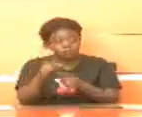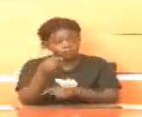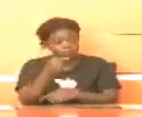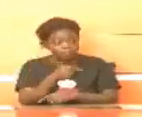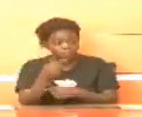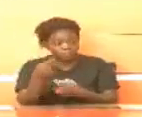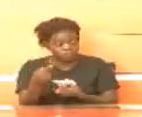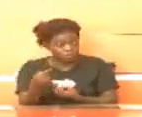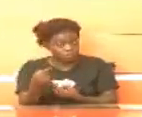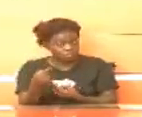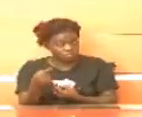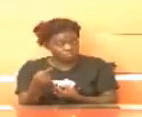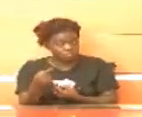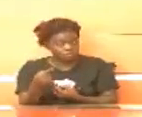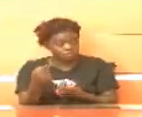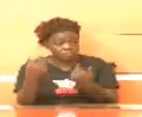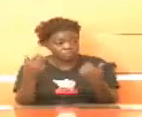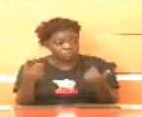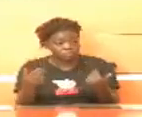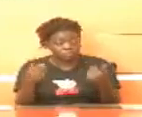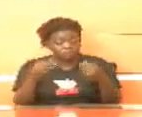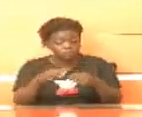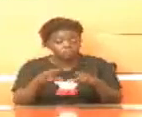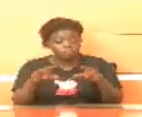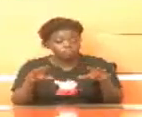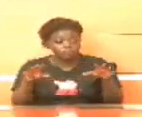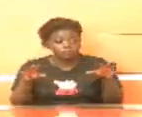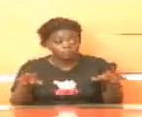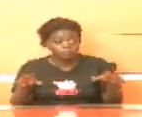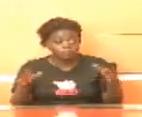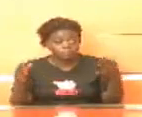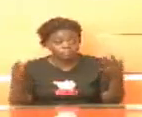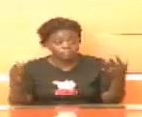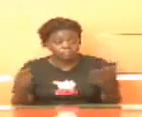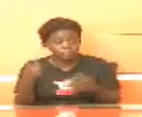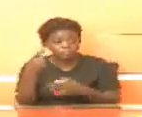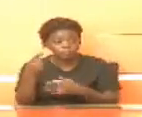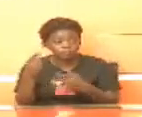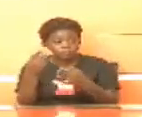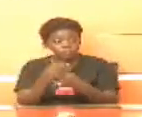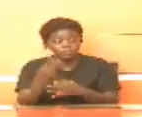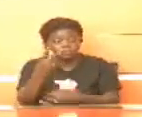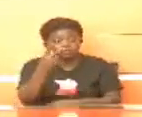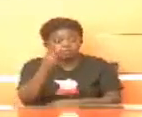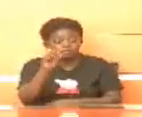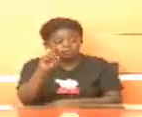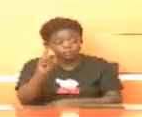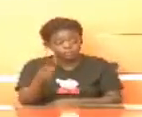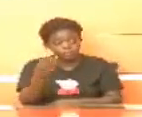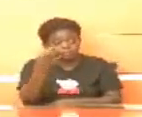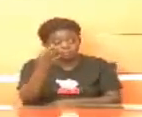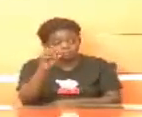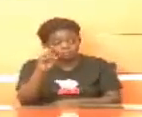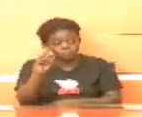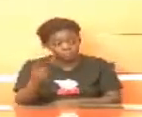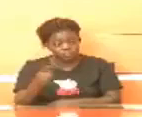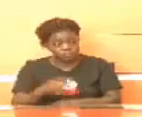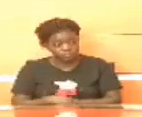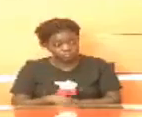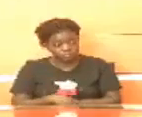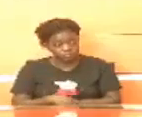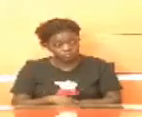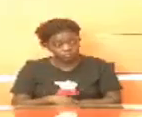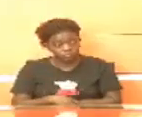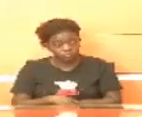ekisaganda kyakaddokano nga katika fuse katunze nga katika mo baka tunda wakati we mitwale ebiri kuwesa tuo wali usobola kamugamba